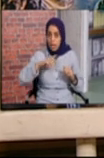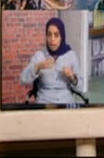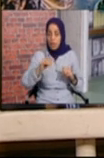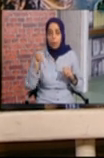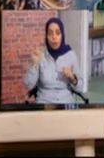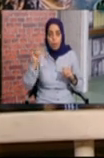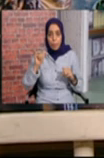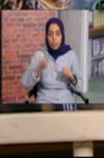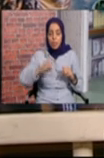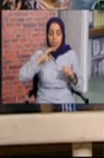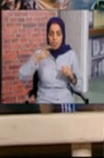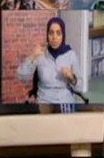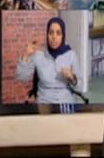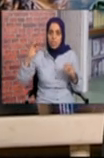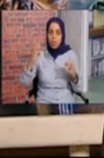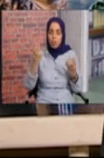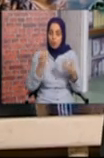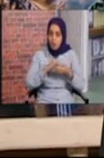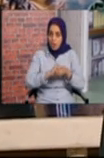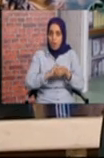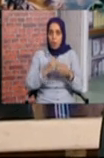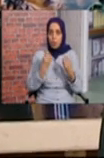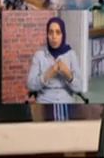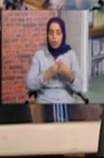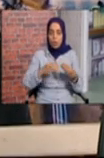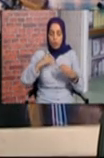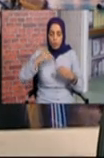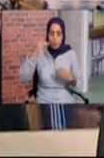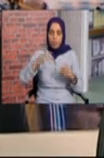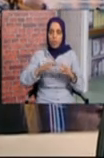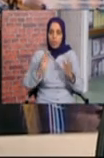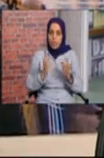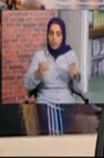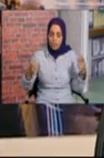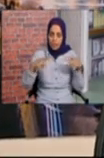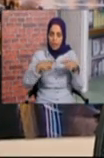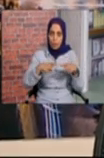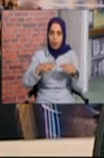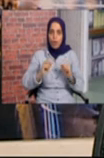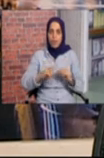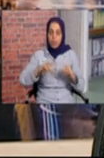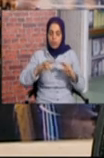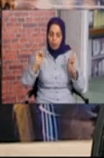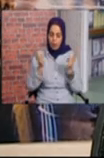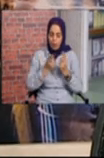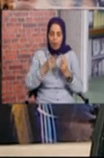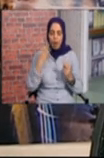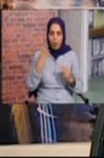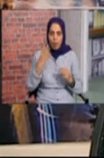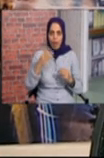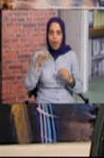أهمية مشاركة السيد الرئيس عبد الفتاح السيسي في قمة تجمع فيشغراد. دول أربعة مهمة